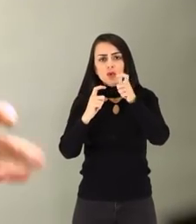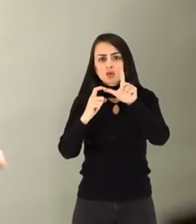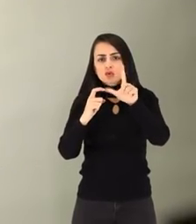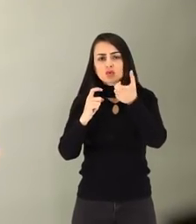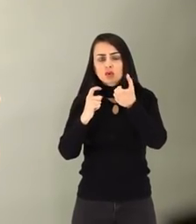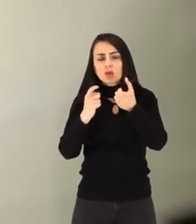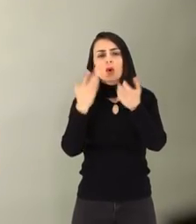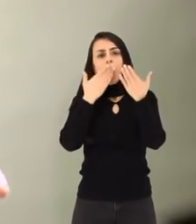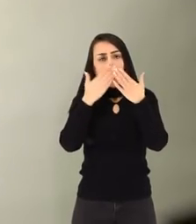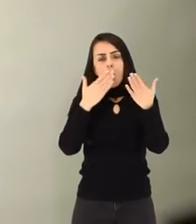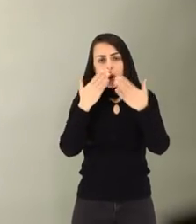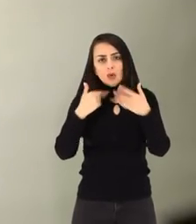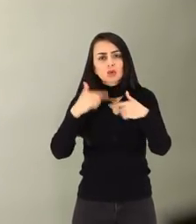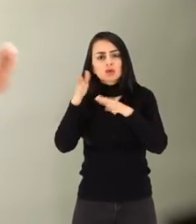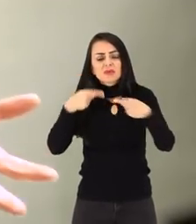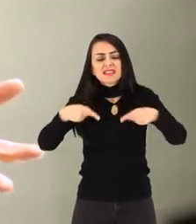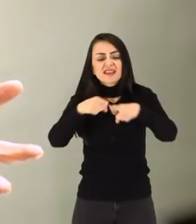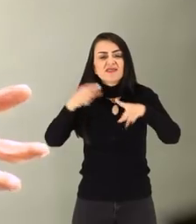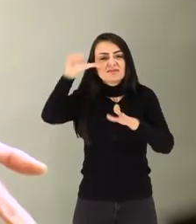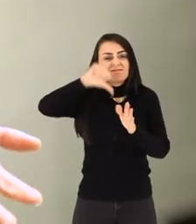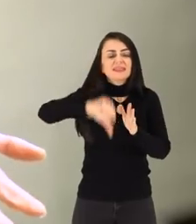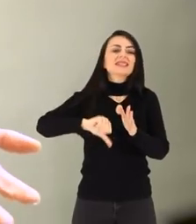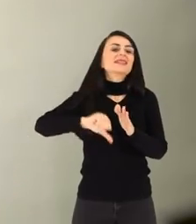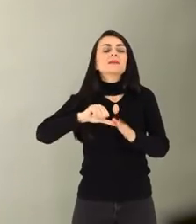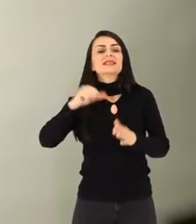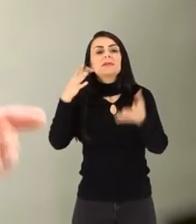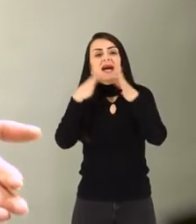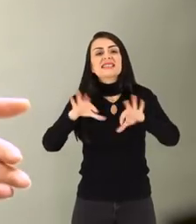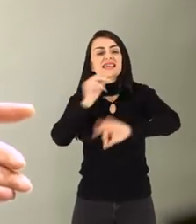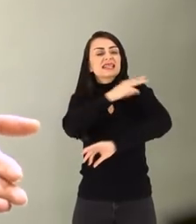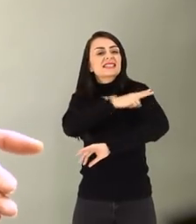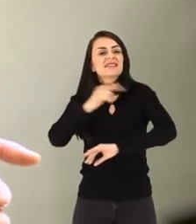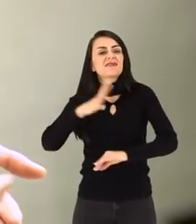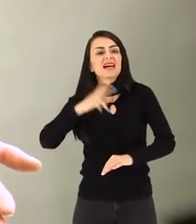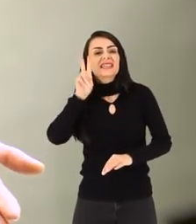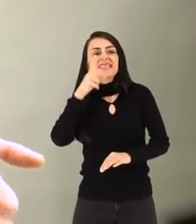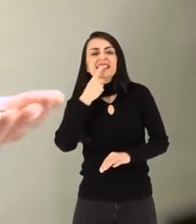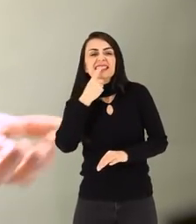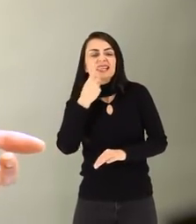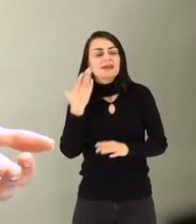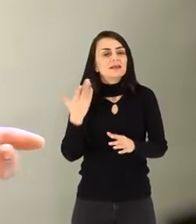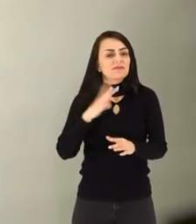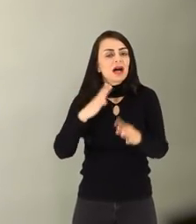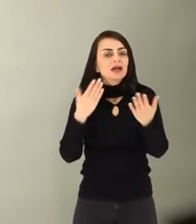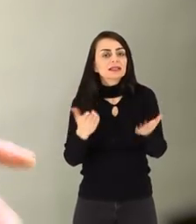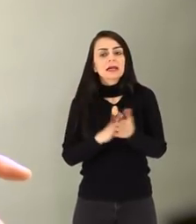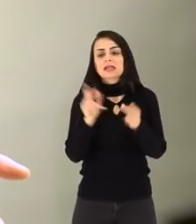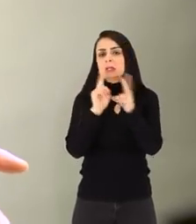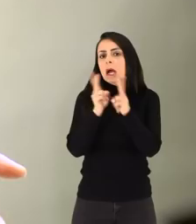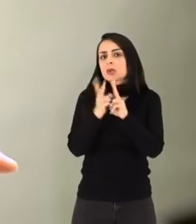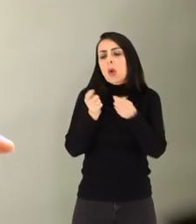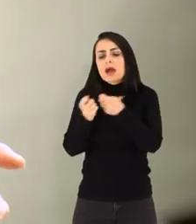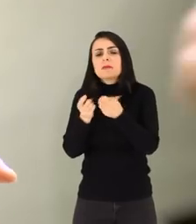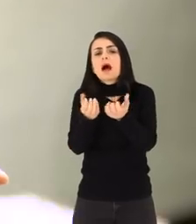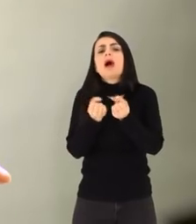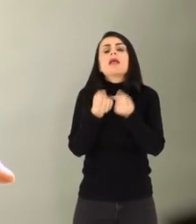falan, sınav geçemedim. Ama bu arada iki yıl hazırlık var orada, İngilizce hazırlık. O yüzden öyle bir takılma yaşıyorum. Tiyatroya dair henüz hiçbir şey